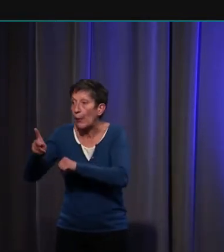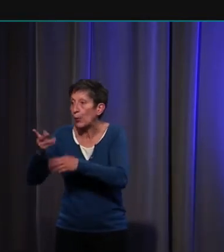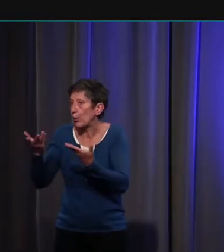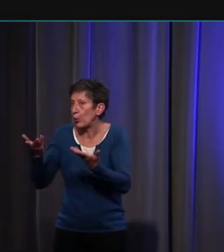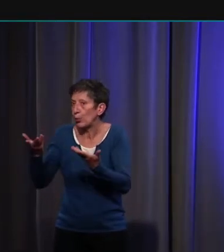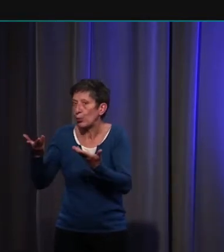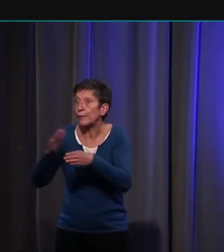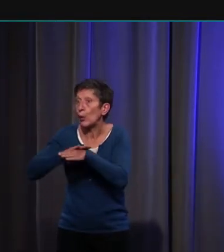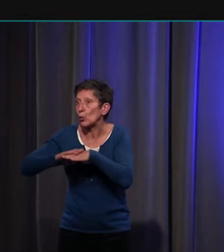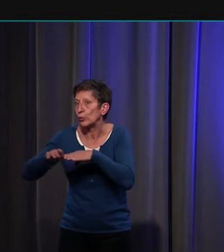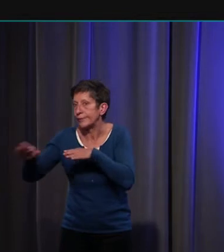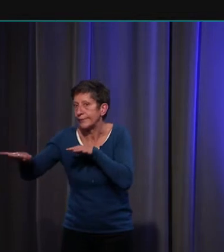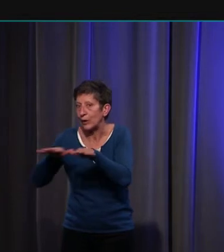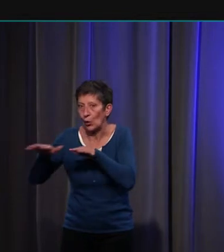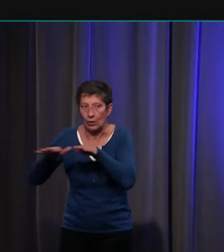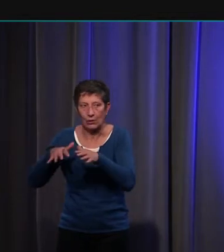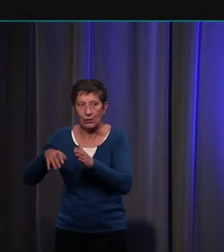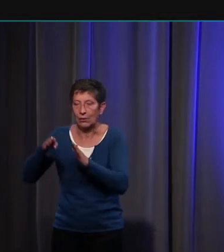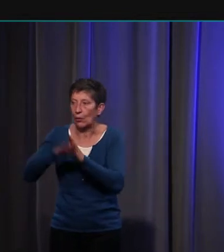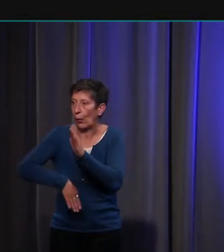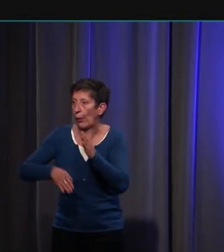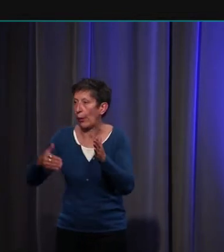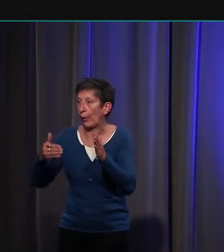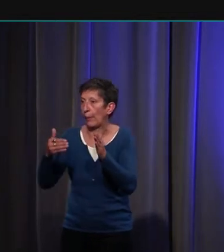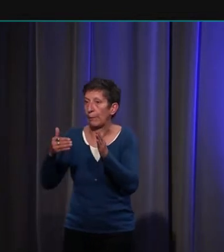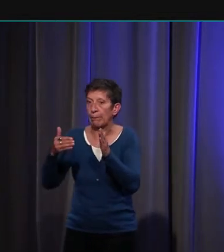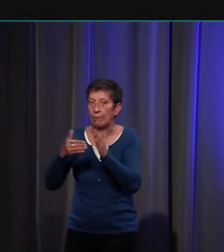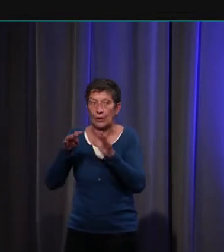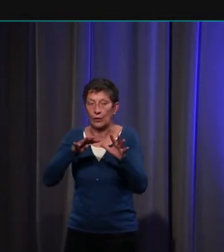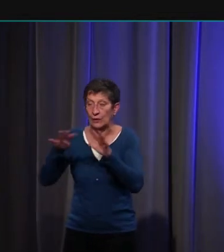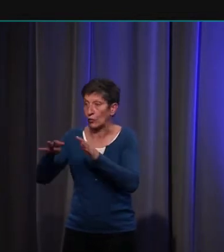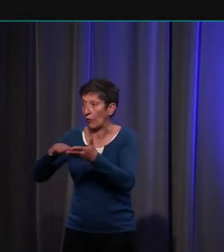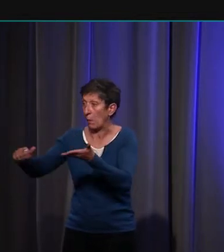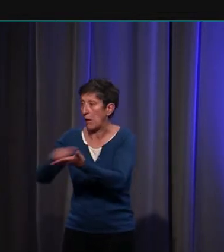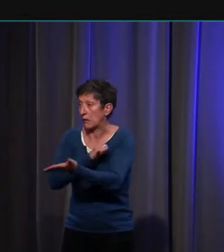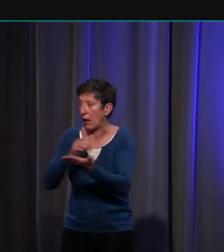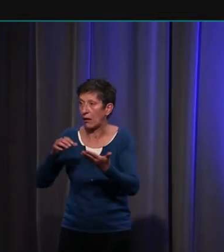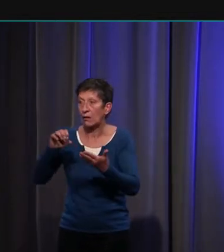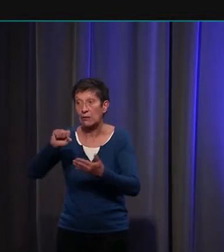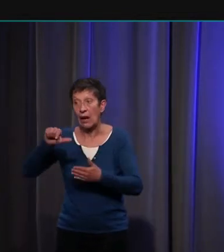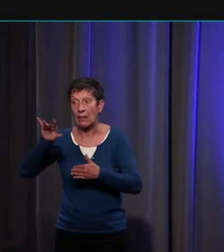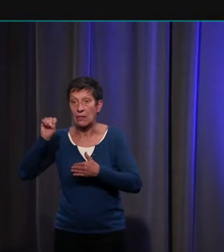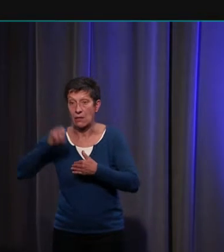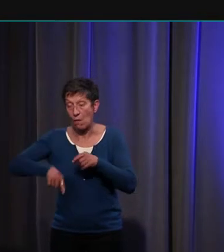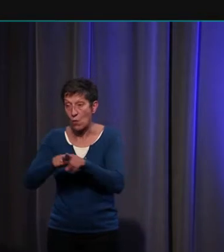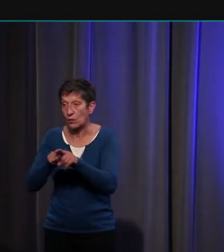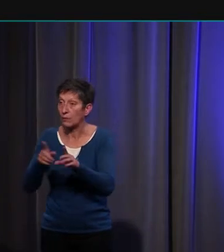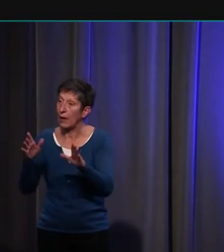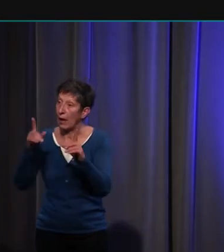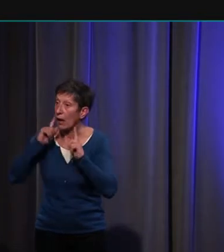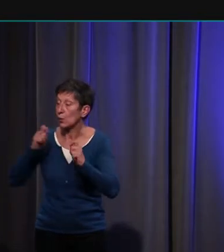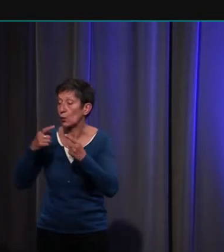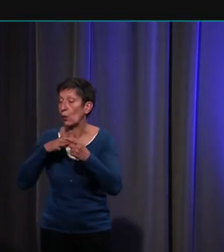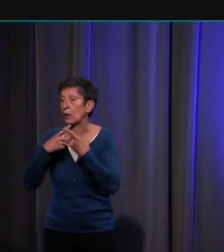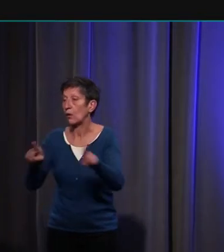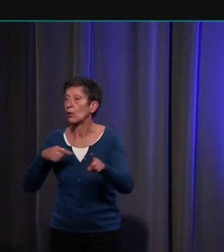dire beaucoup plus douce que le massacre de 1099 mêmes saladin mais attention il ya une différence c'est pas que je